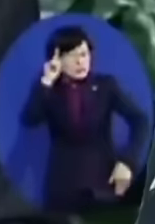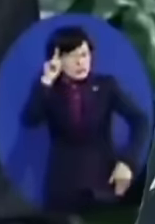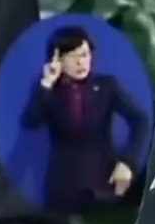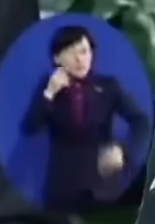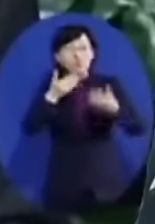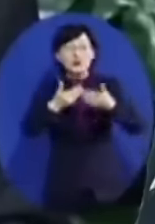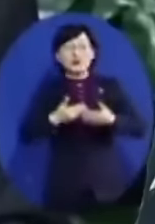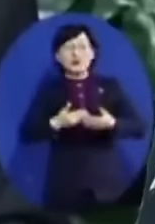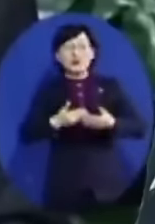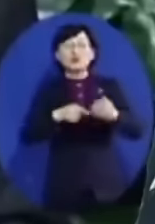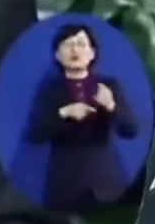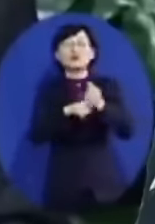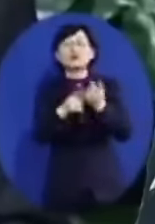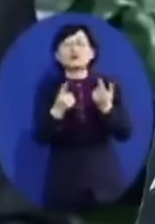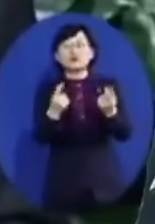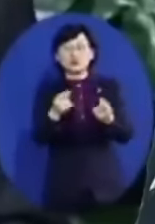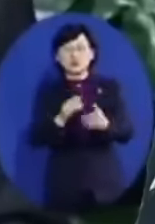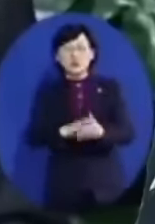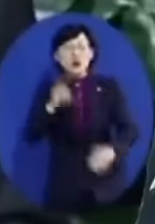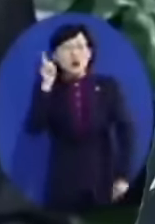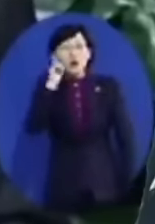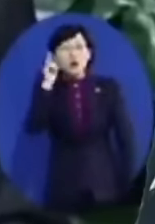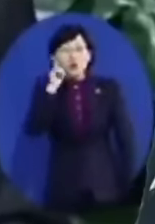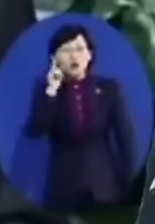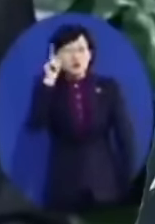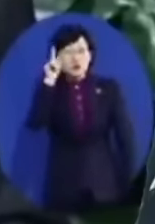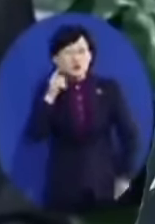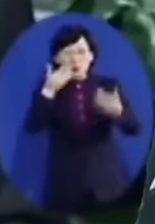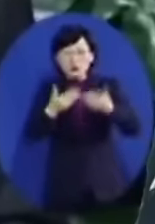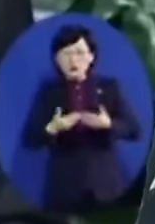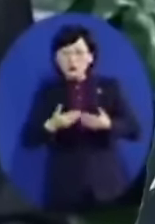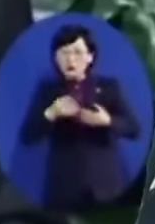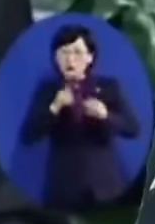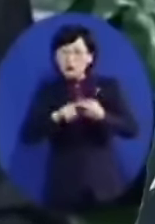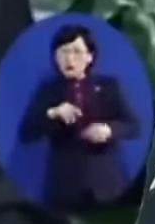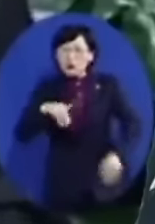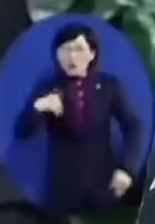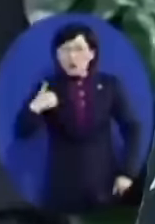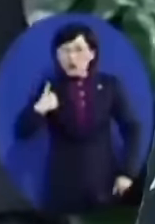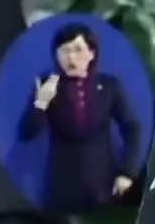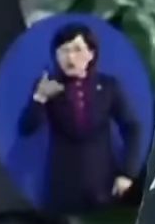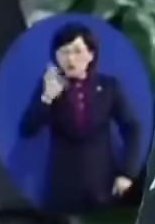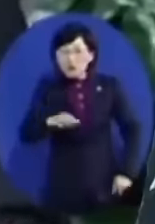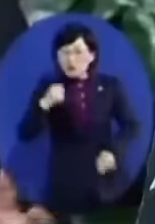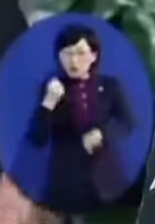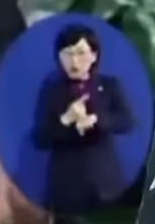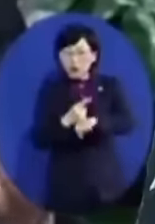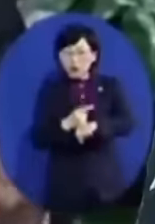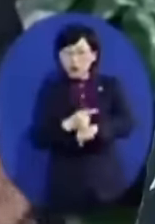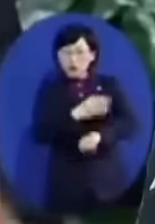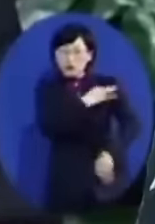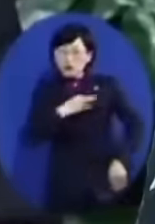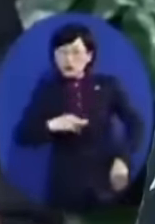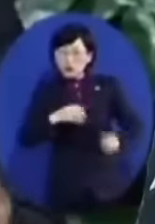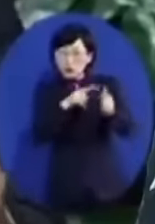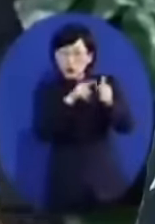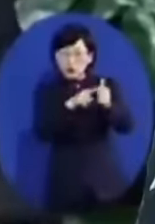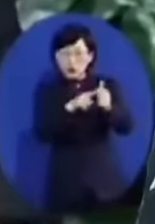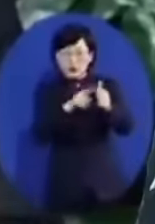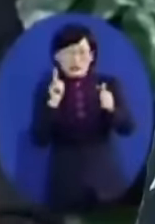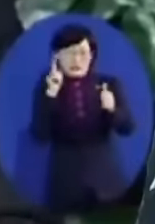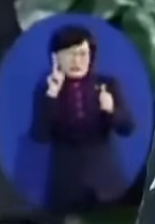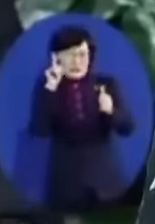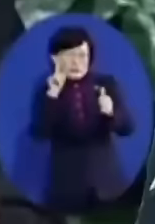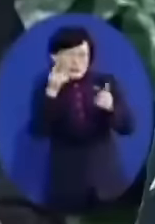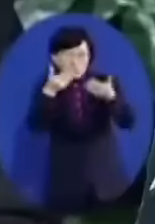것입니다. 왜 그런 스트레스를 받았는지 알지 못하겠지만은 벌써 욥은 그런 굉장한 스트레스를